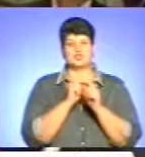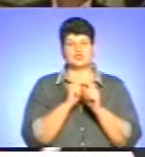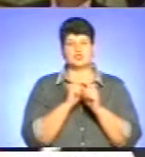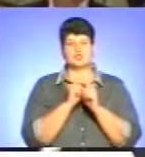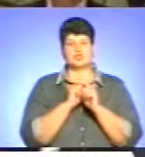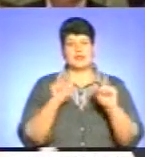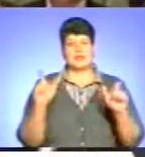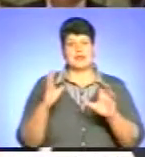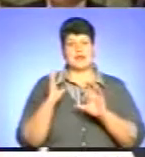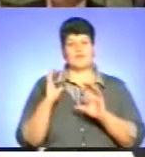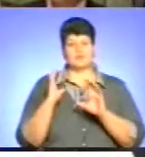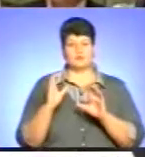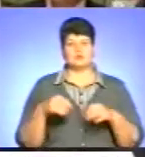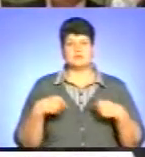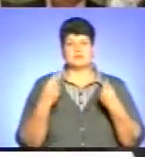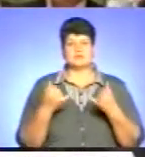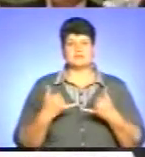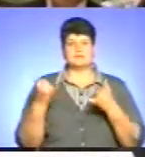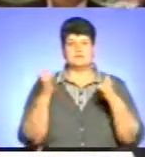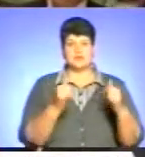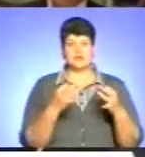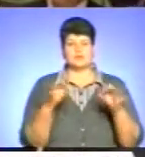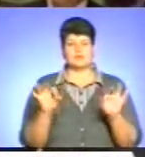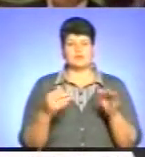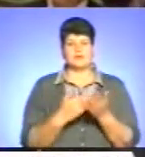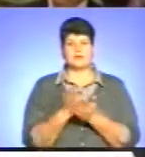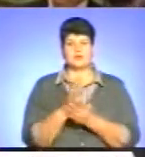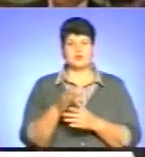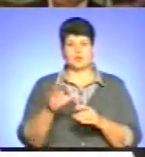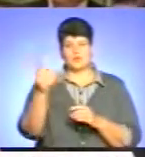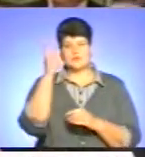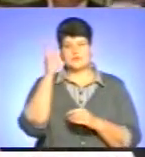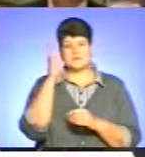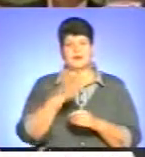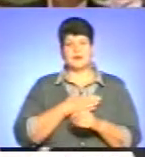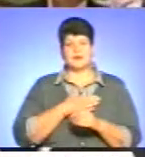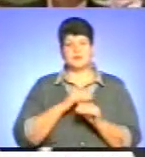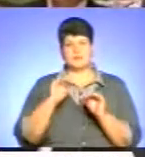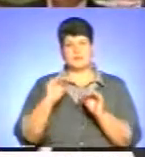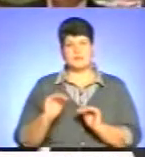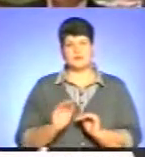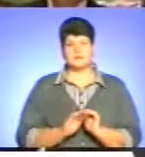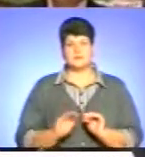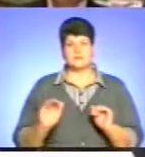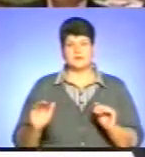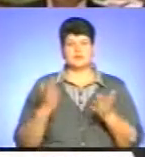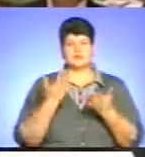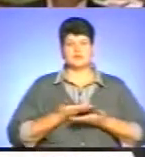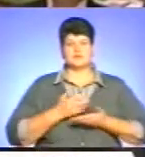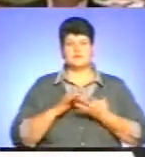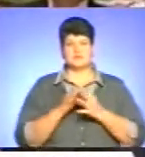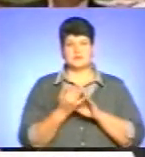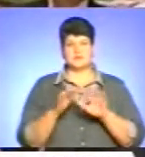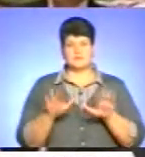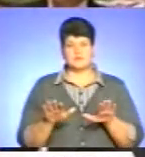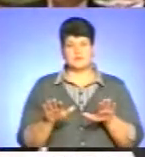забезпечити 100% доступність до якісної освіти наших найменших громадян, які мешкають в сільській місцевості. Ну